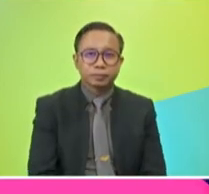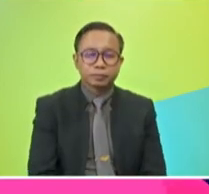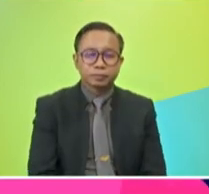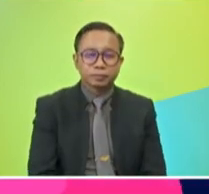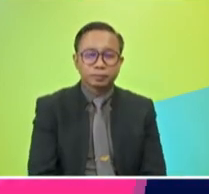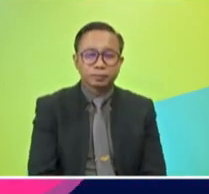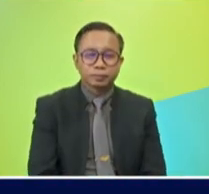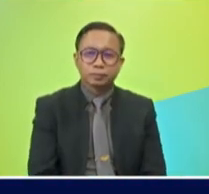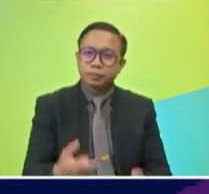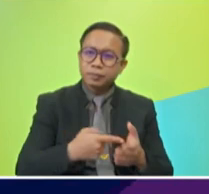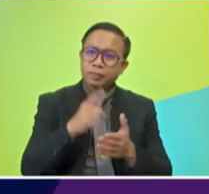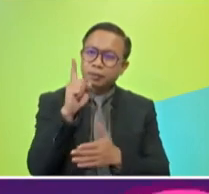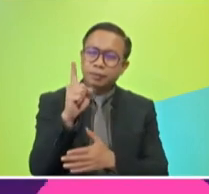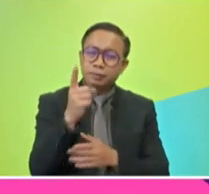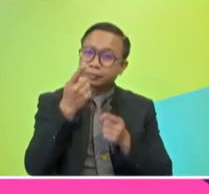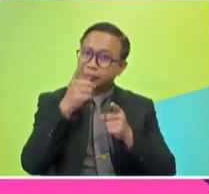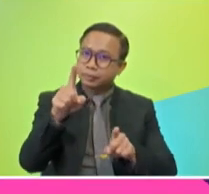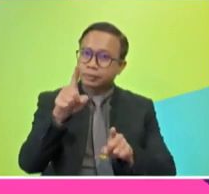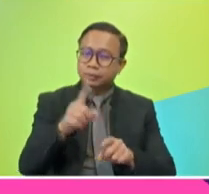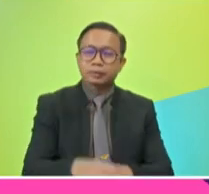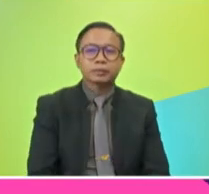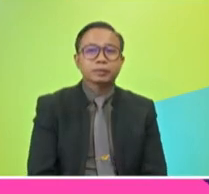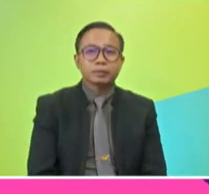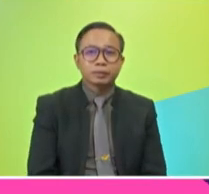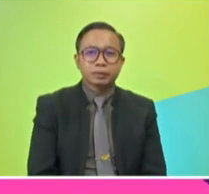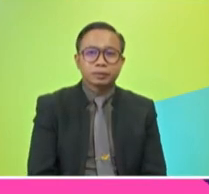ini lagi satu jawaban dari pada